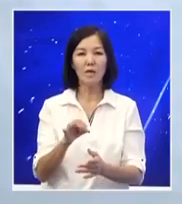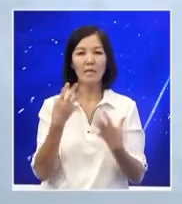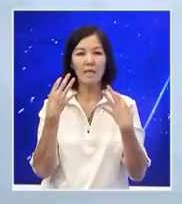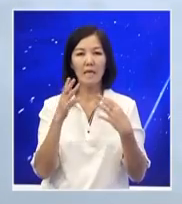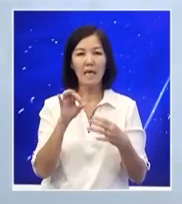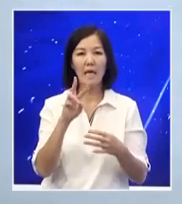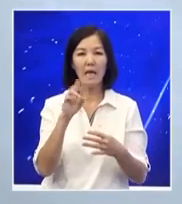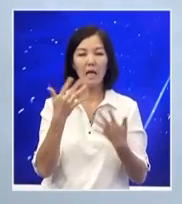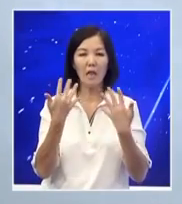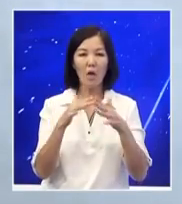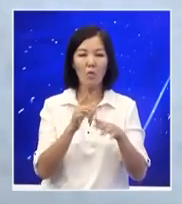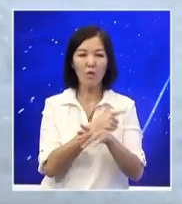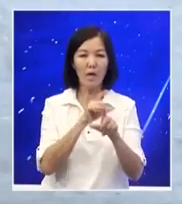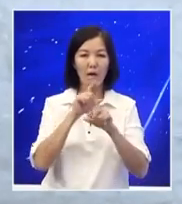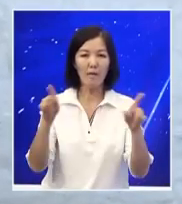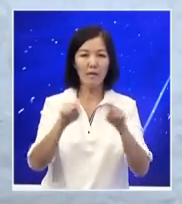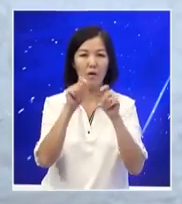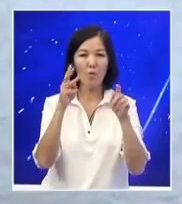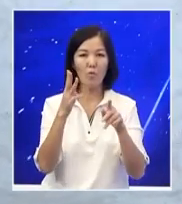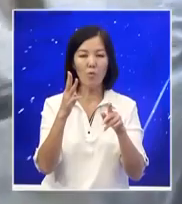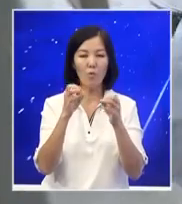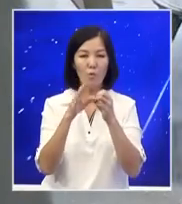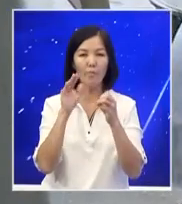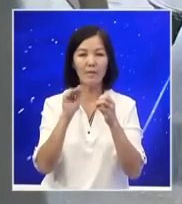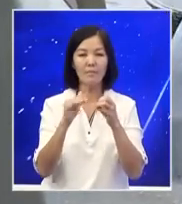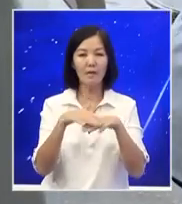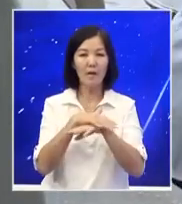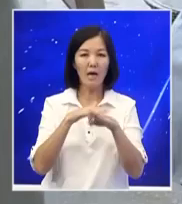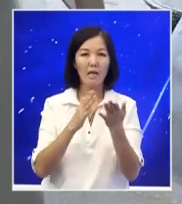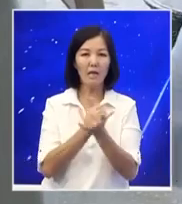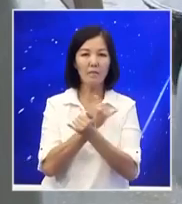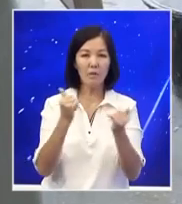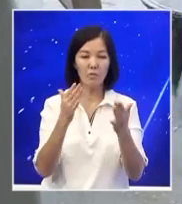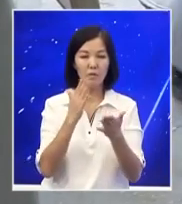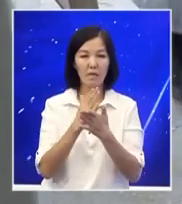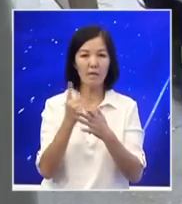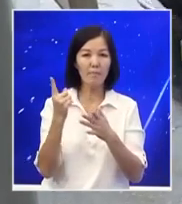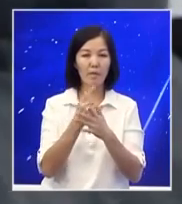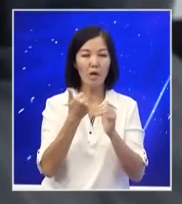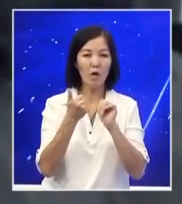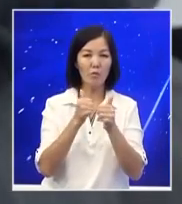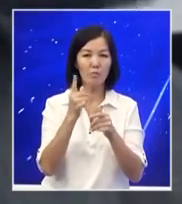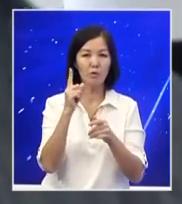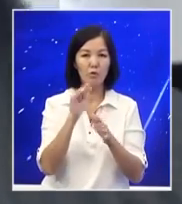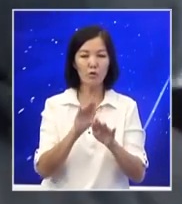да барды. Нысан қолданысқа берілсе, 15 мыңдай тұрғынға медициналық көмек көрсетілмек. Бір ауысымда орталық 100 шақты адамды қабылдауға